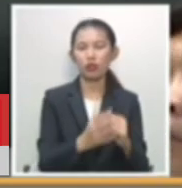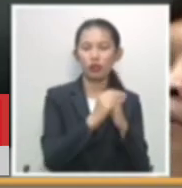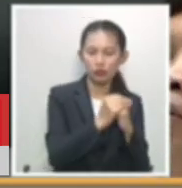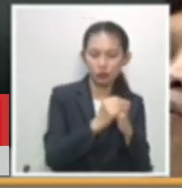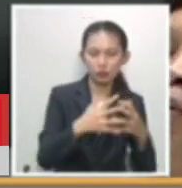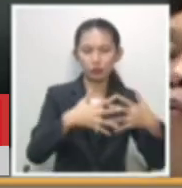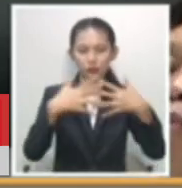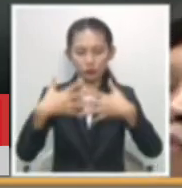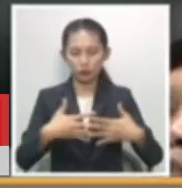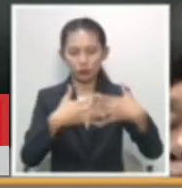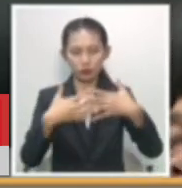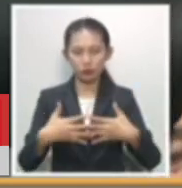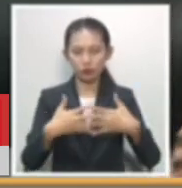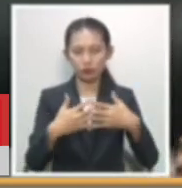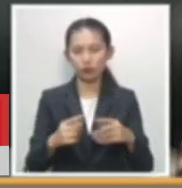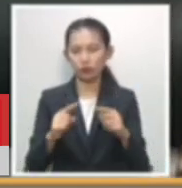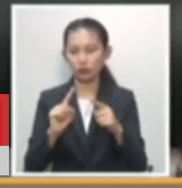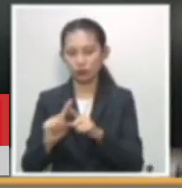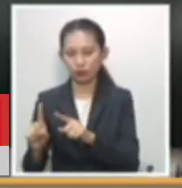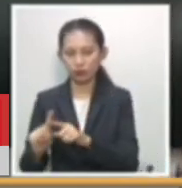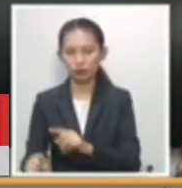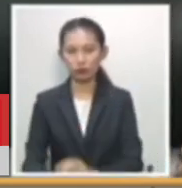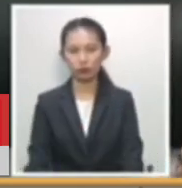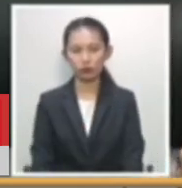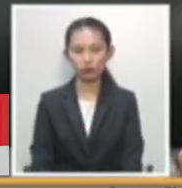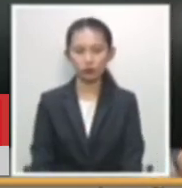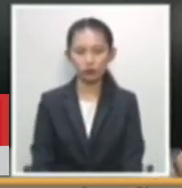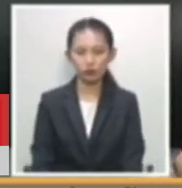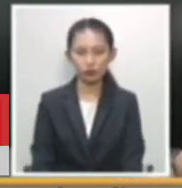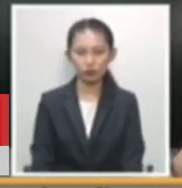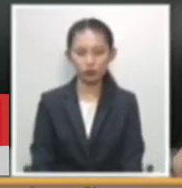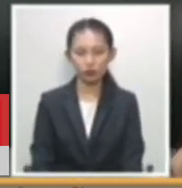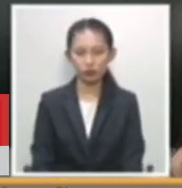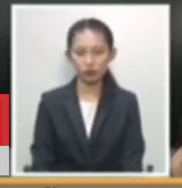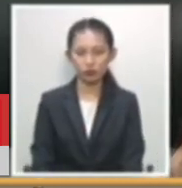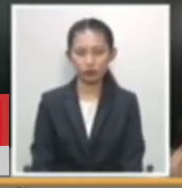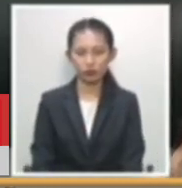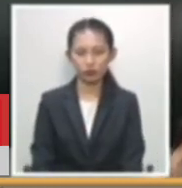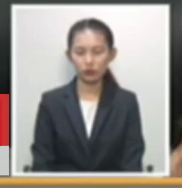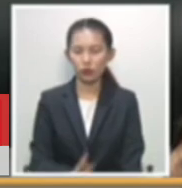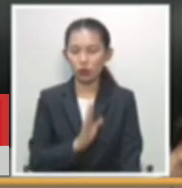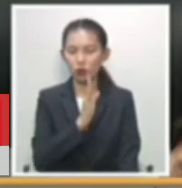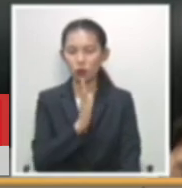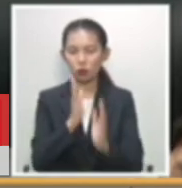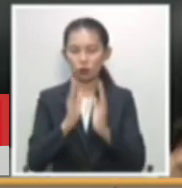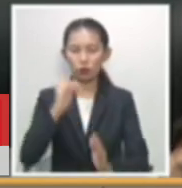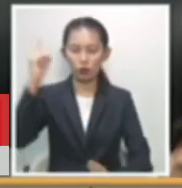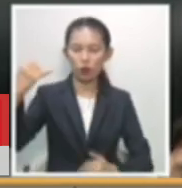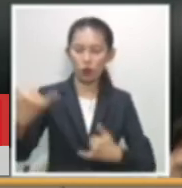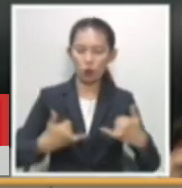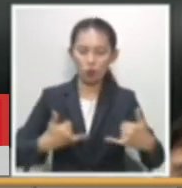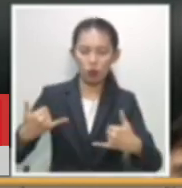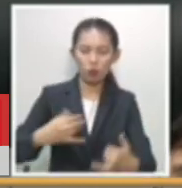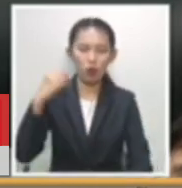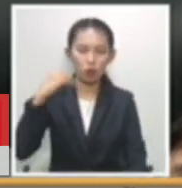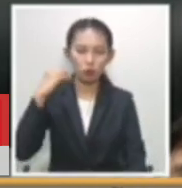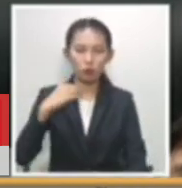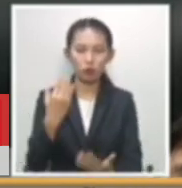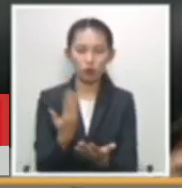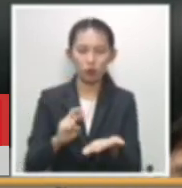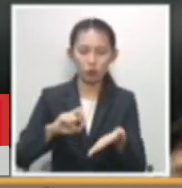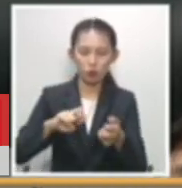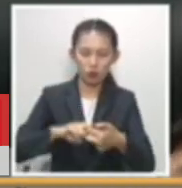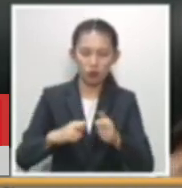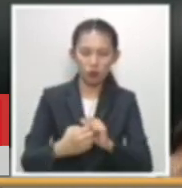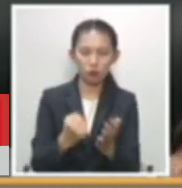าในเครือเชงเก้นนะคะเพิ่มความถี่ให้นักท่องเที่ยวเข้าประเทศได้มากขึ้นและก็สะดวกสบาย